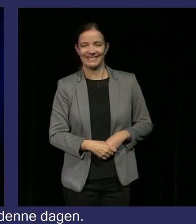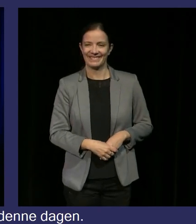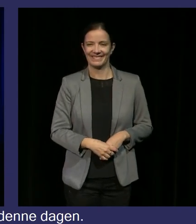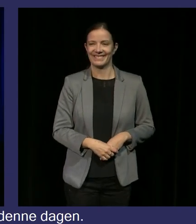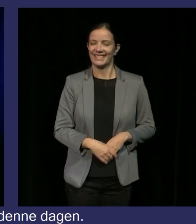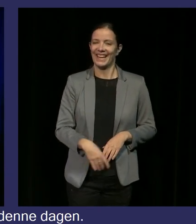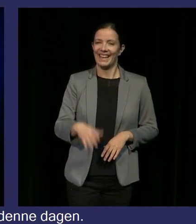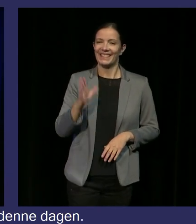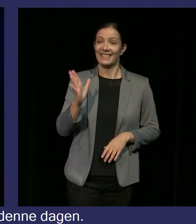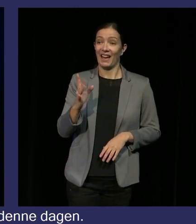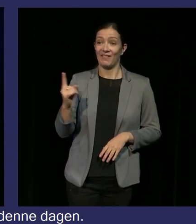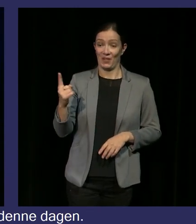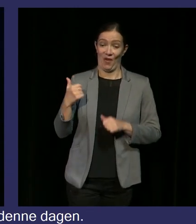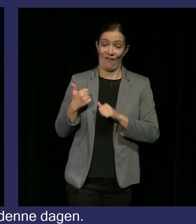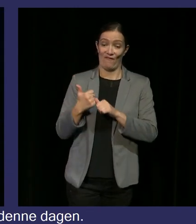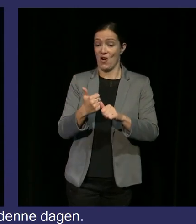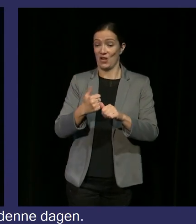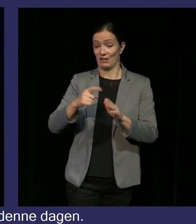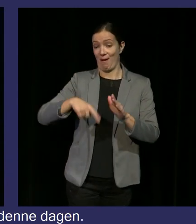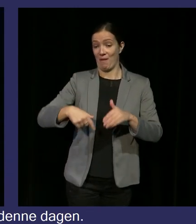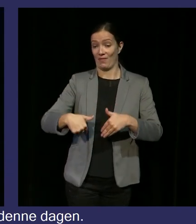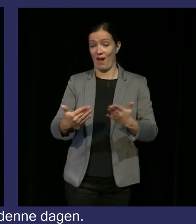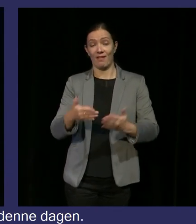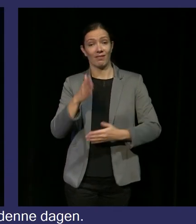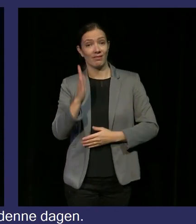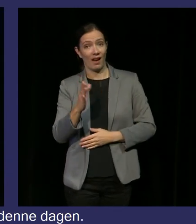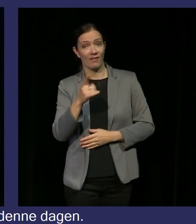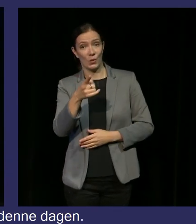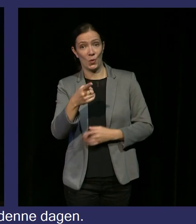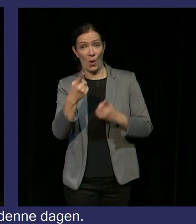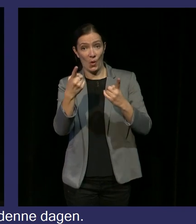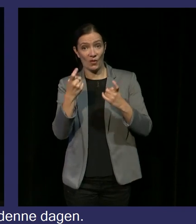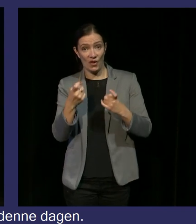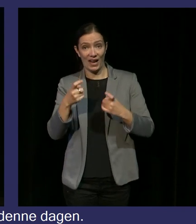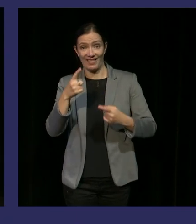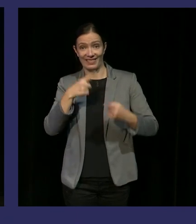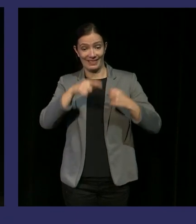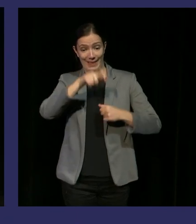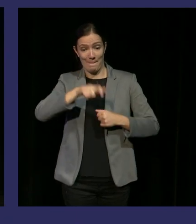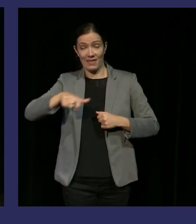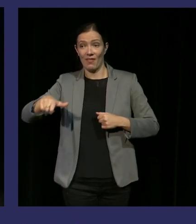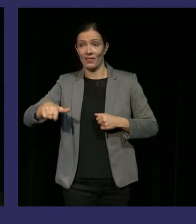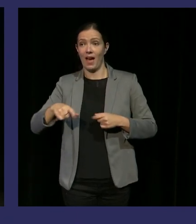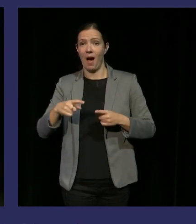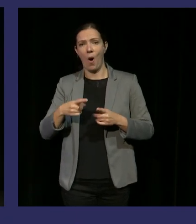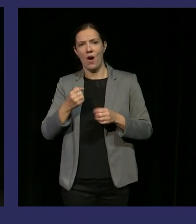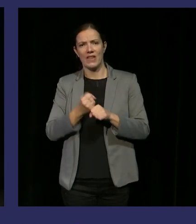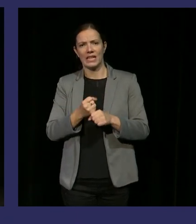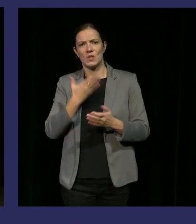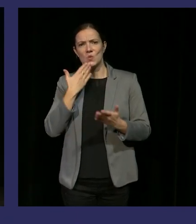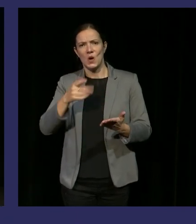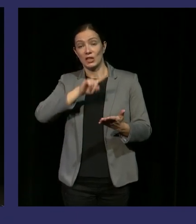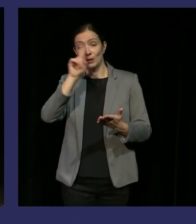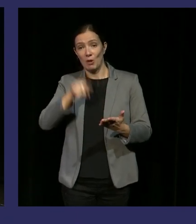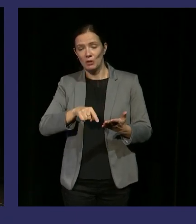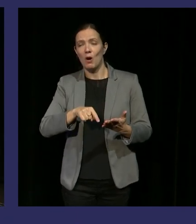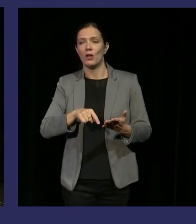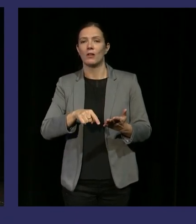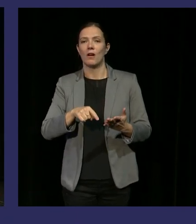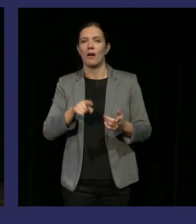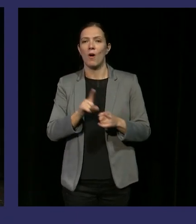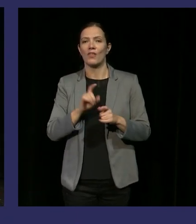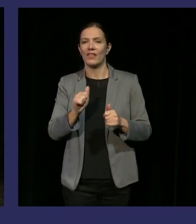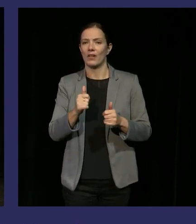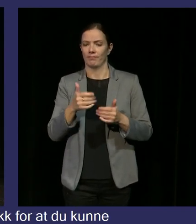Takk for at du har fulgt oss gjennom denne dagen. Takk for at du har utfordret debattantene og stilt gode spørsmål og dermed